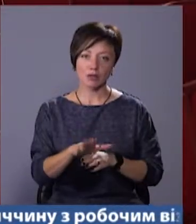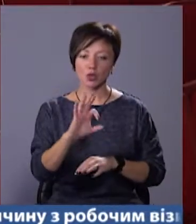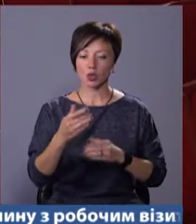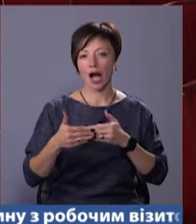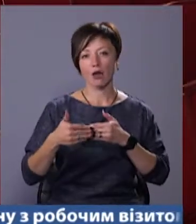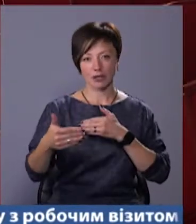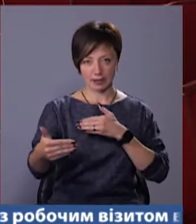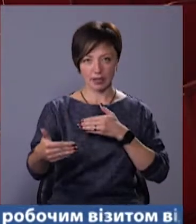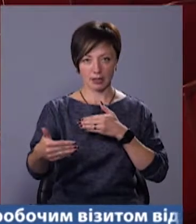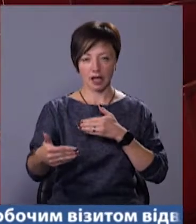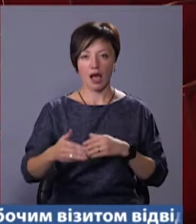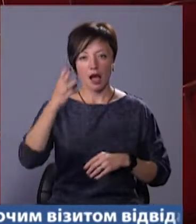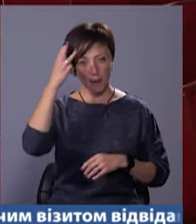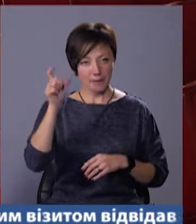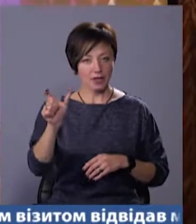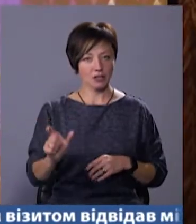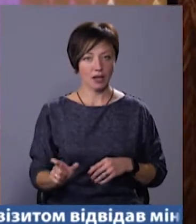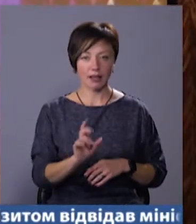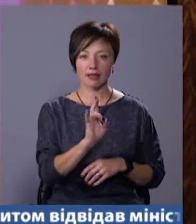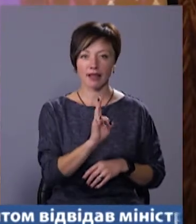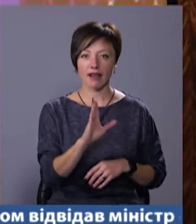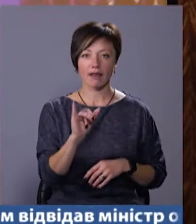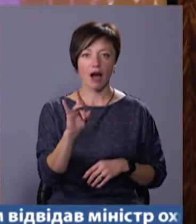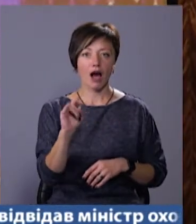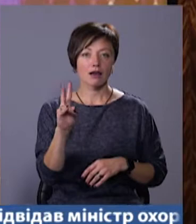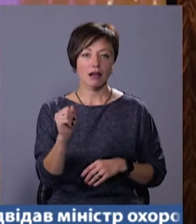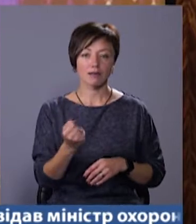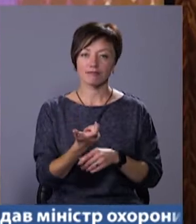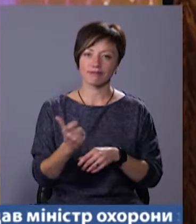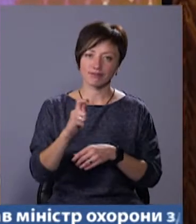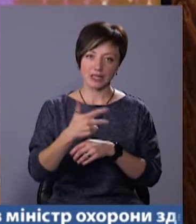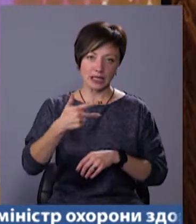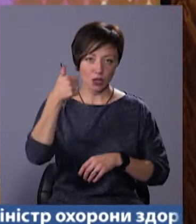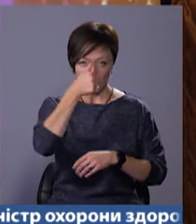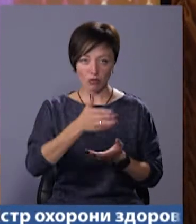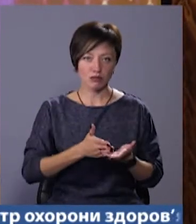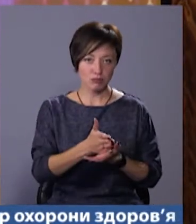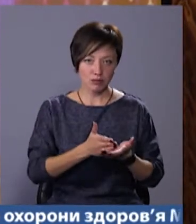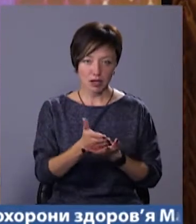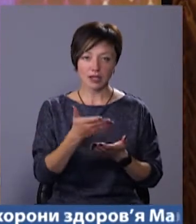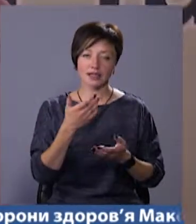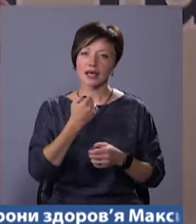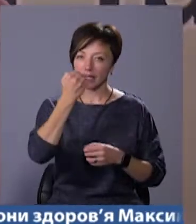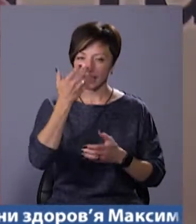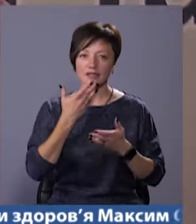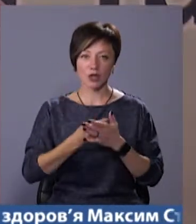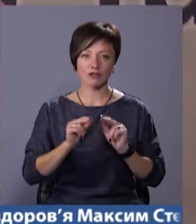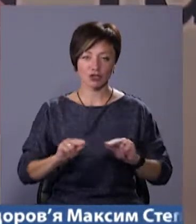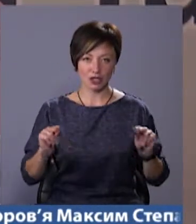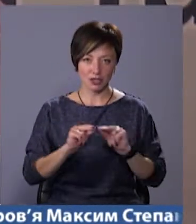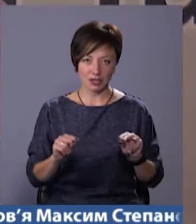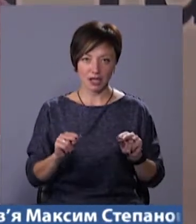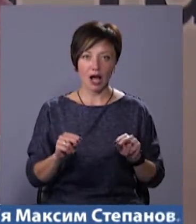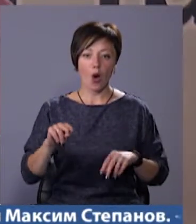соціальної дистанції. Хмельничанка Наталія Вікарна у професії понад 30 років завдяки своїй вчительці. Ті уроки, які